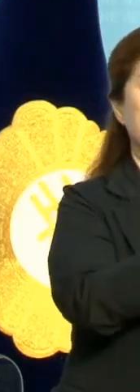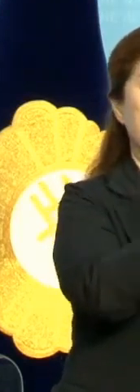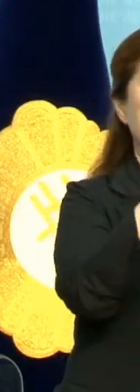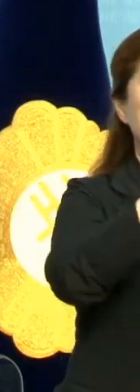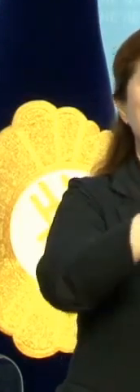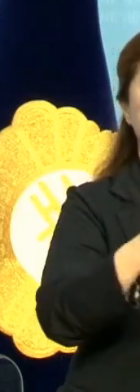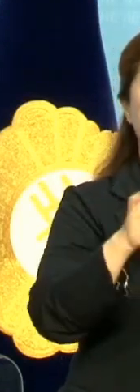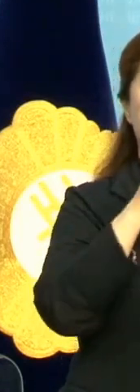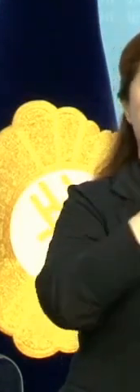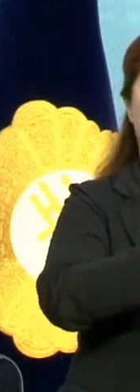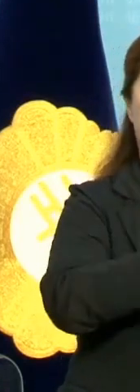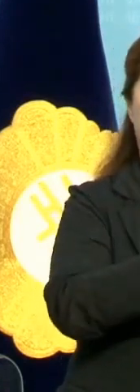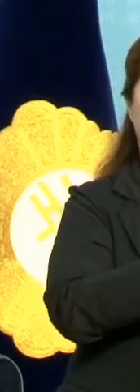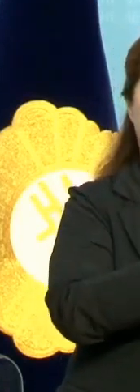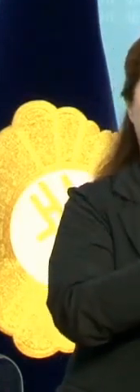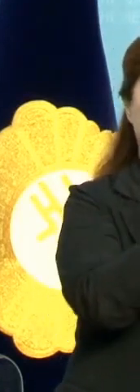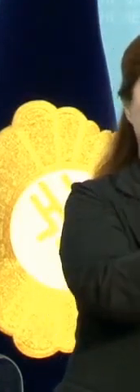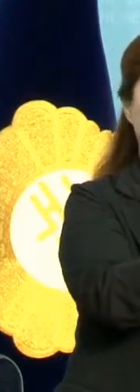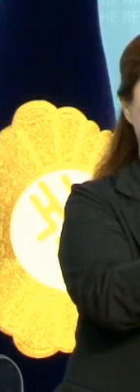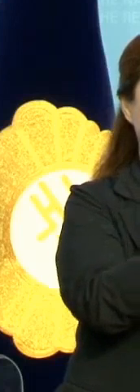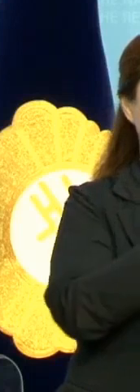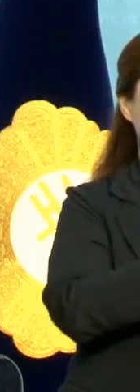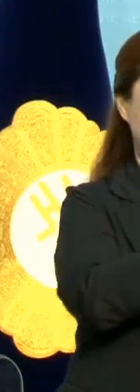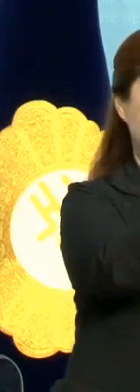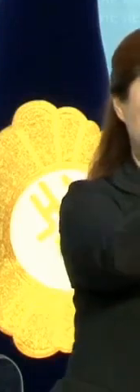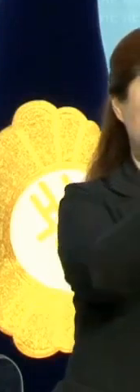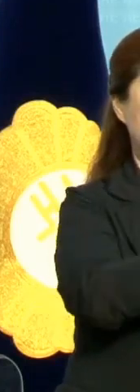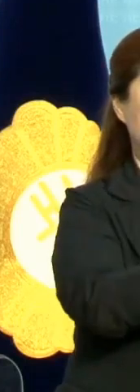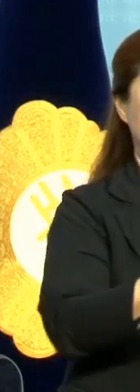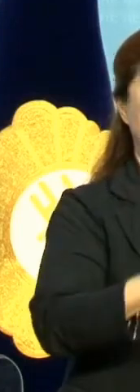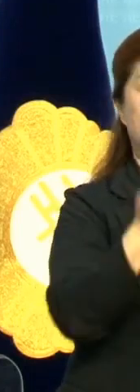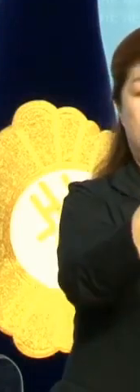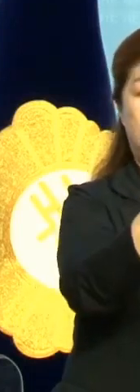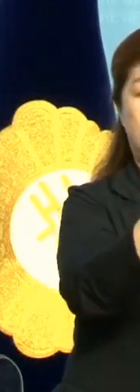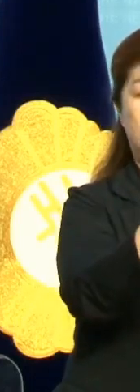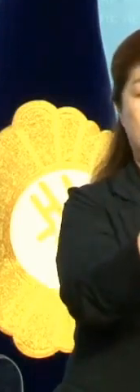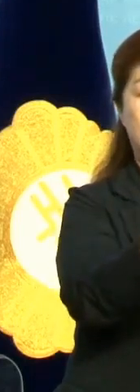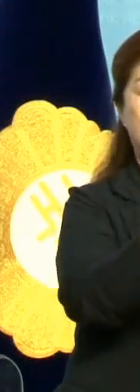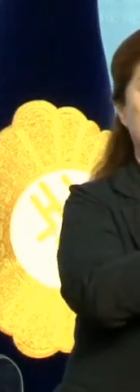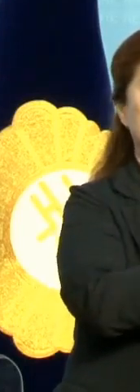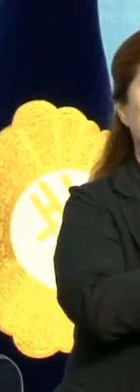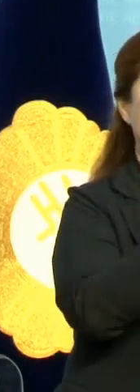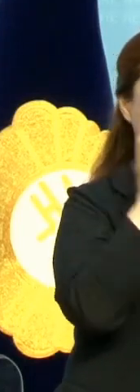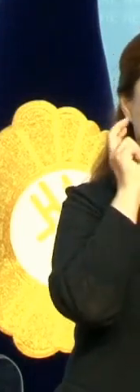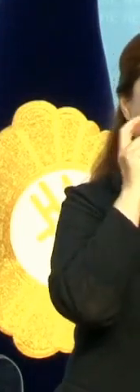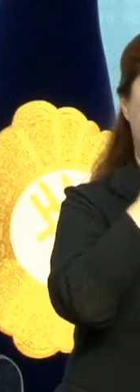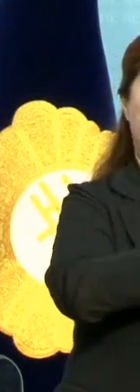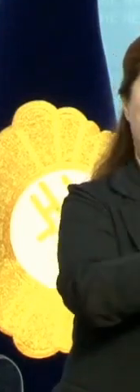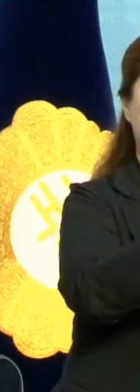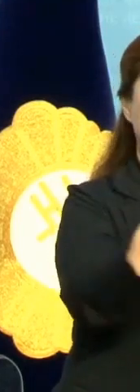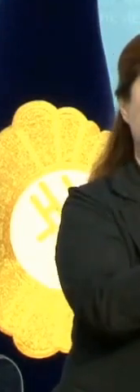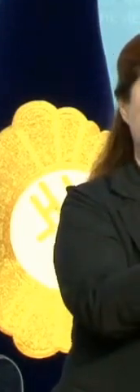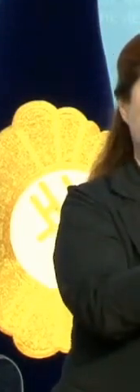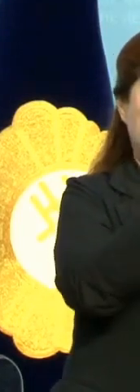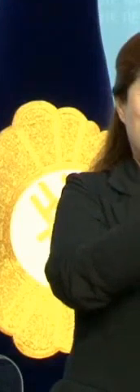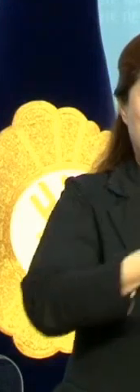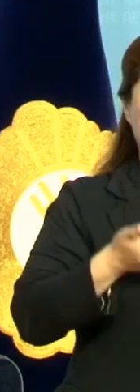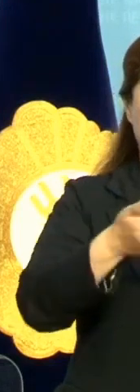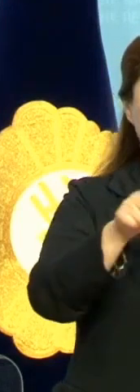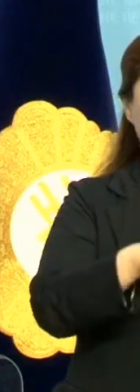보고서를 제출했었습니다. 안진이 삼성물산에 대외적으로 절대 사용하지 말아달라고